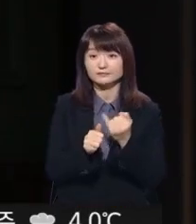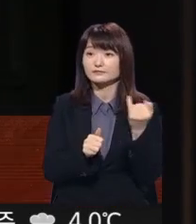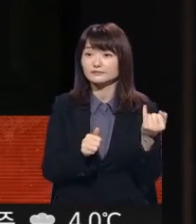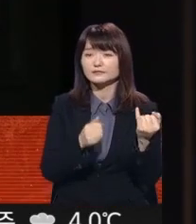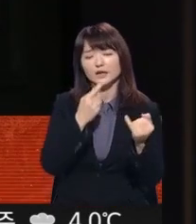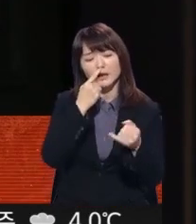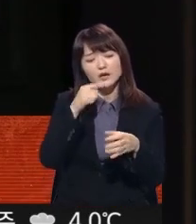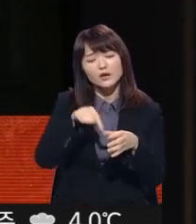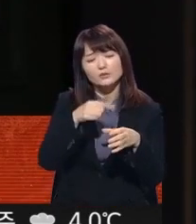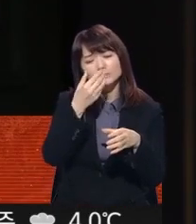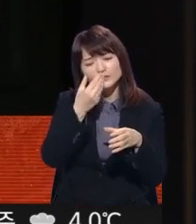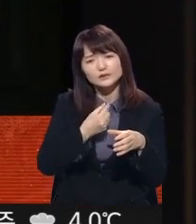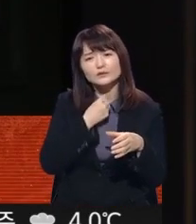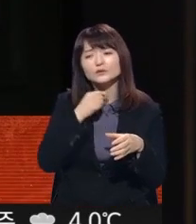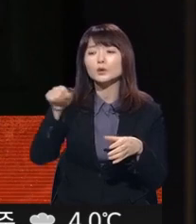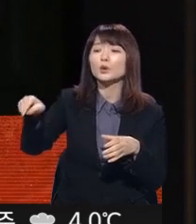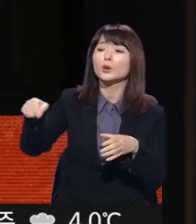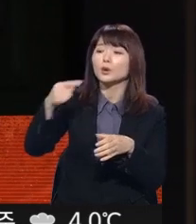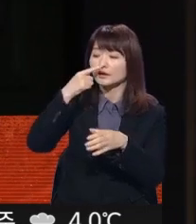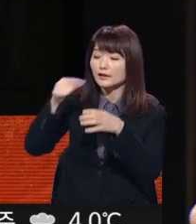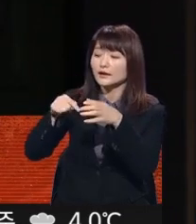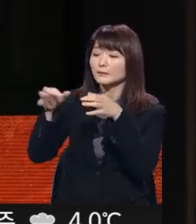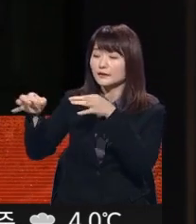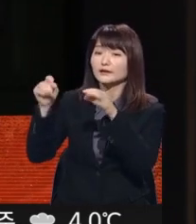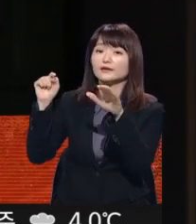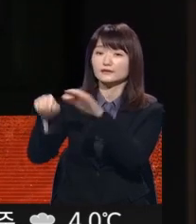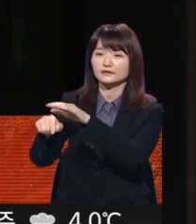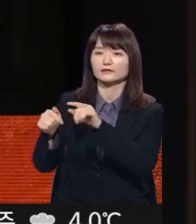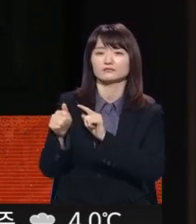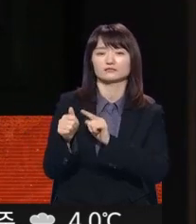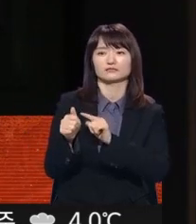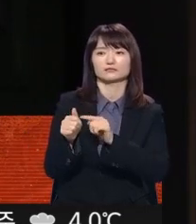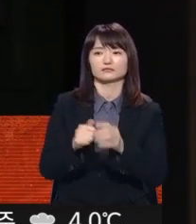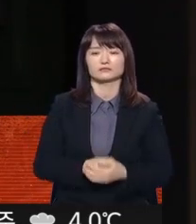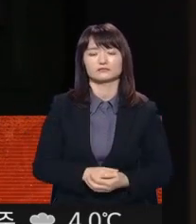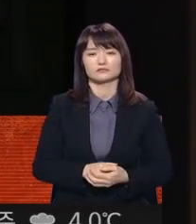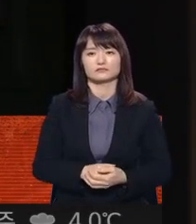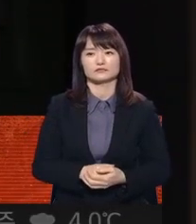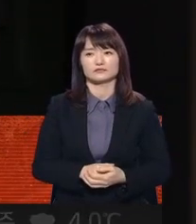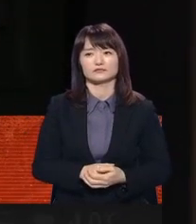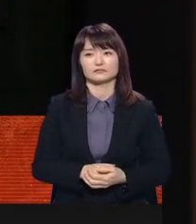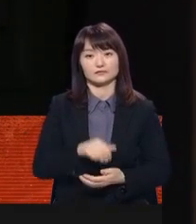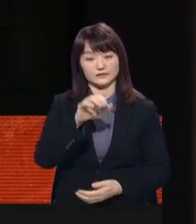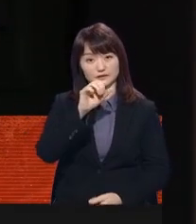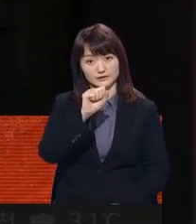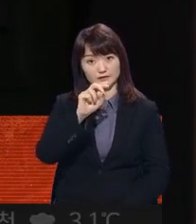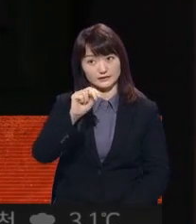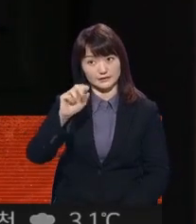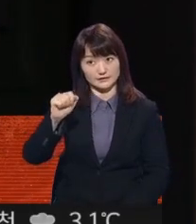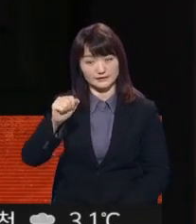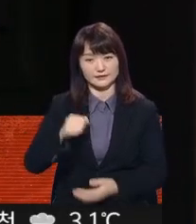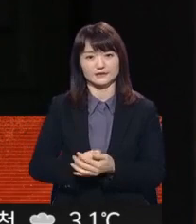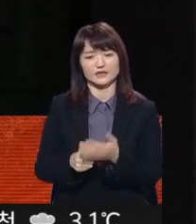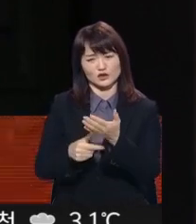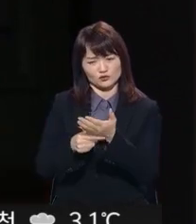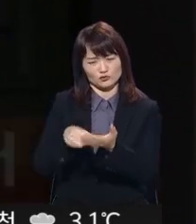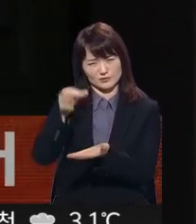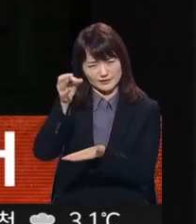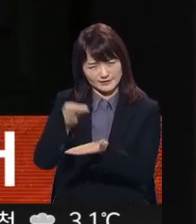커피가 좀 마시고 싶으니까 저 카페에 들어가자고 한 겁니다. 그랬더니 이 남성이 소셜커머스에서 마침 저렴하게 사놓은 쿠폰이